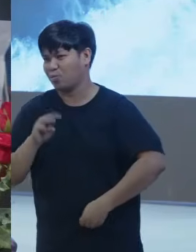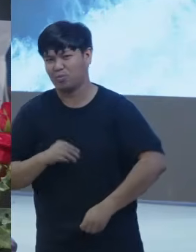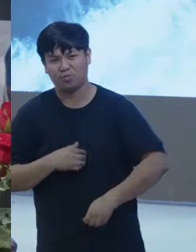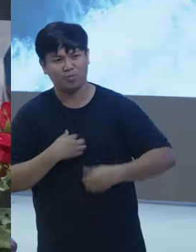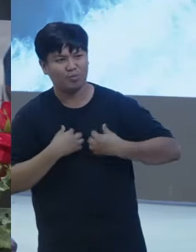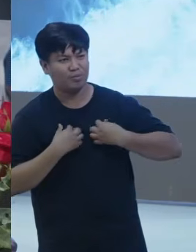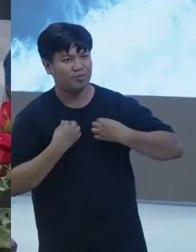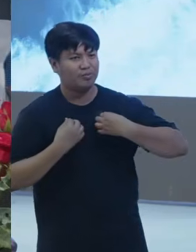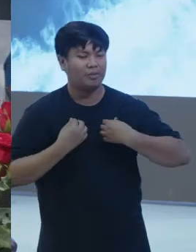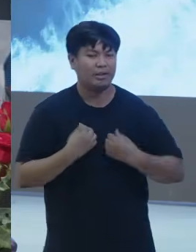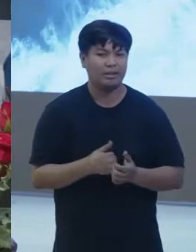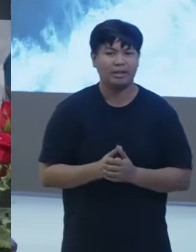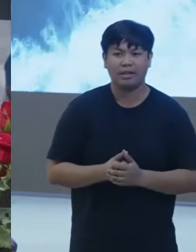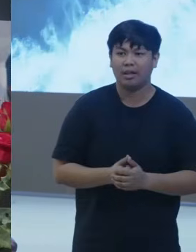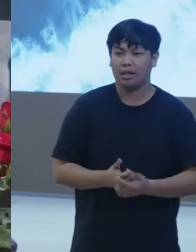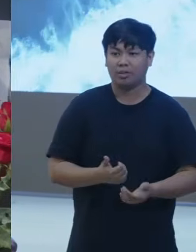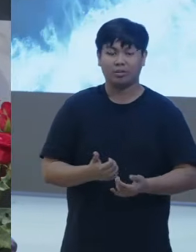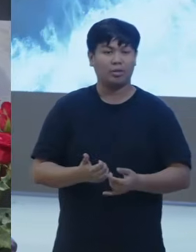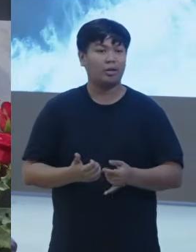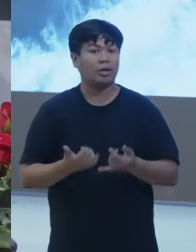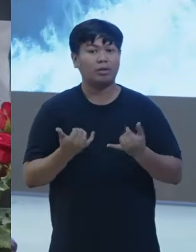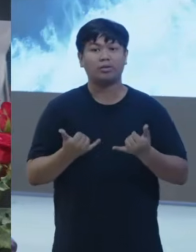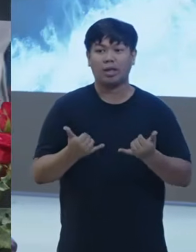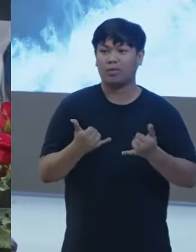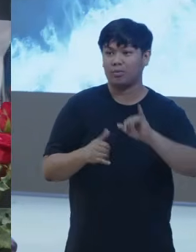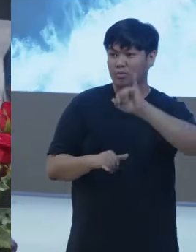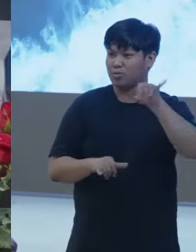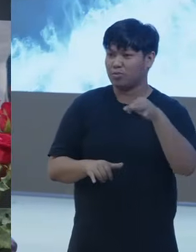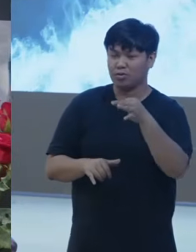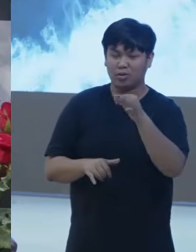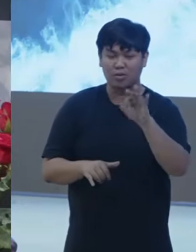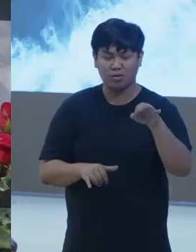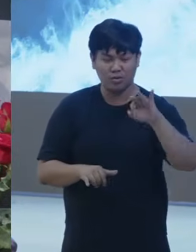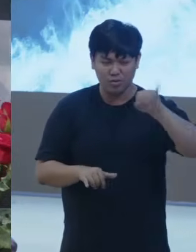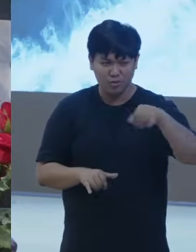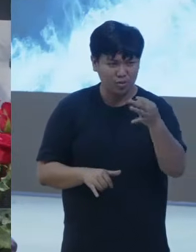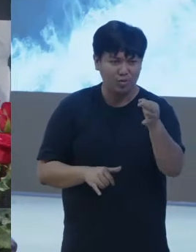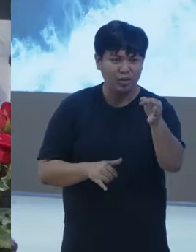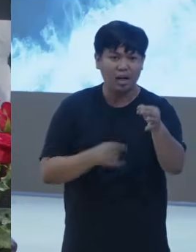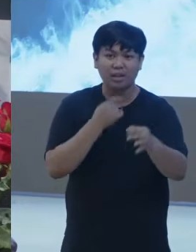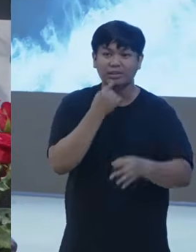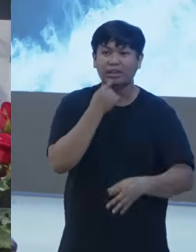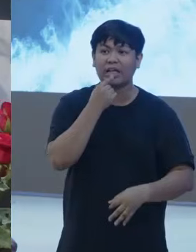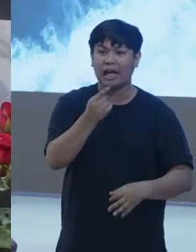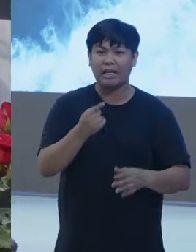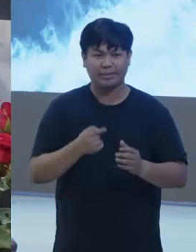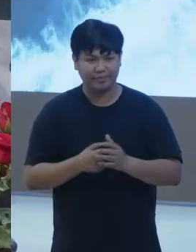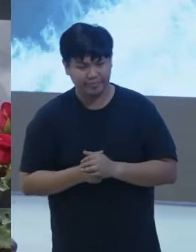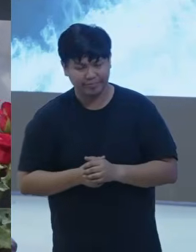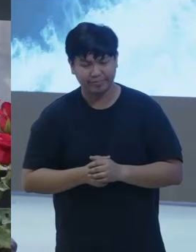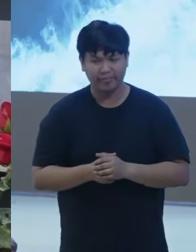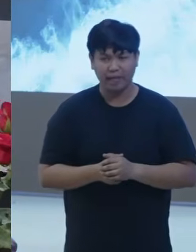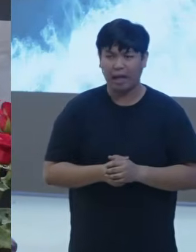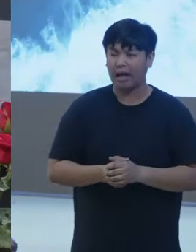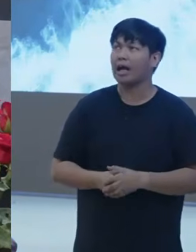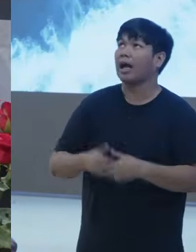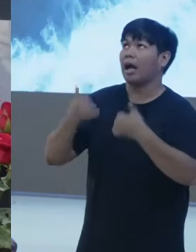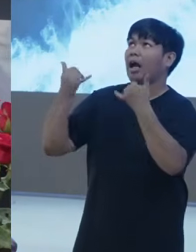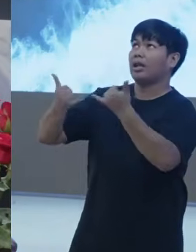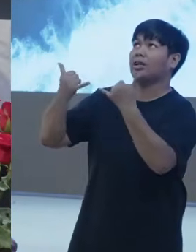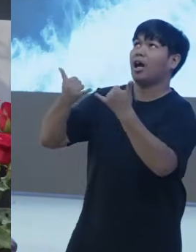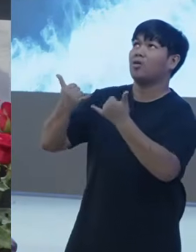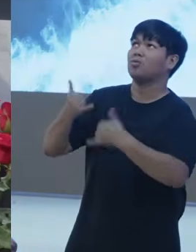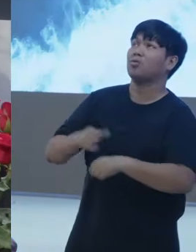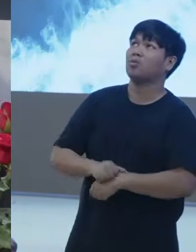therefore, parang nagko-conclude pa siya. Meron ako isang napaka-mahalagang punto. No,